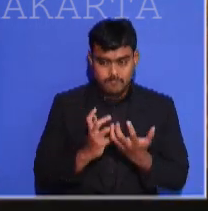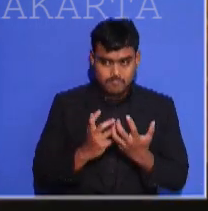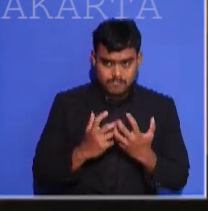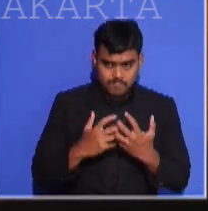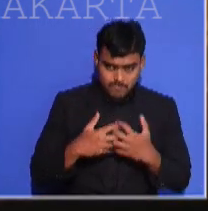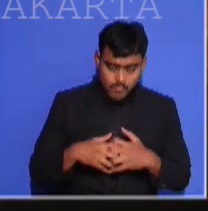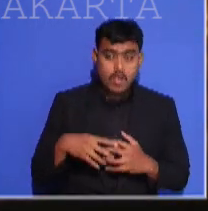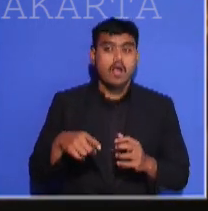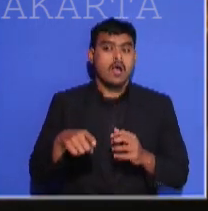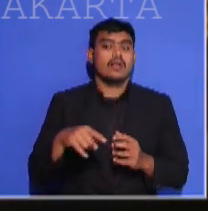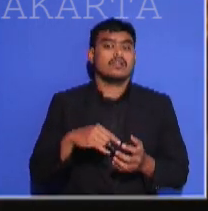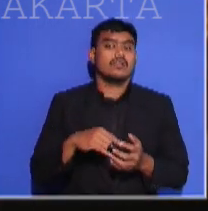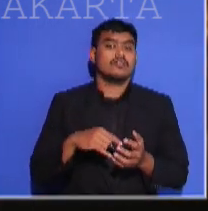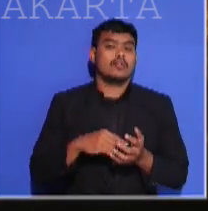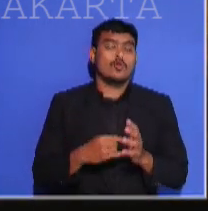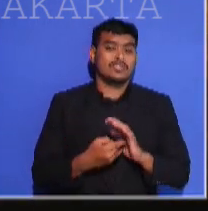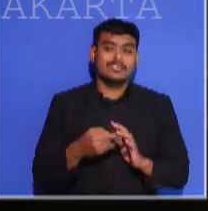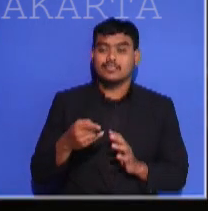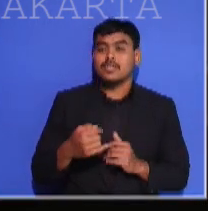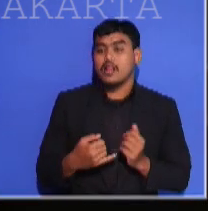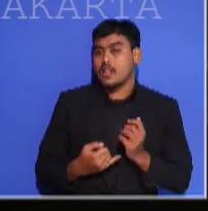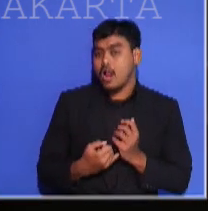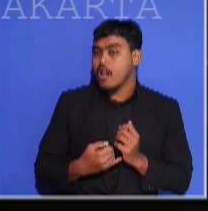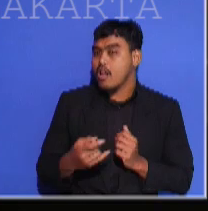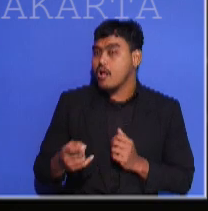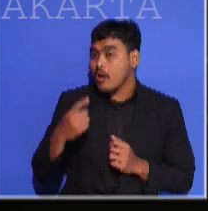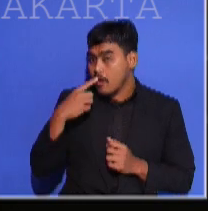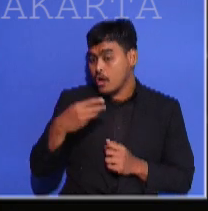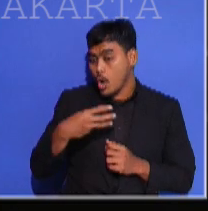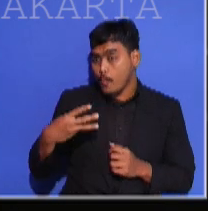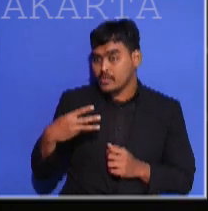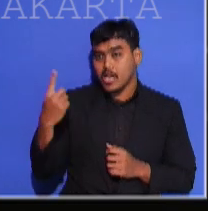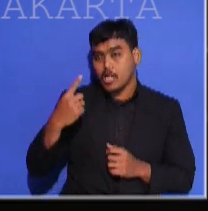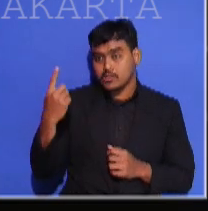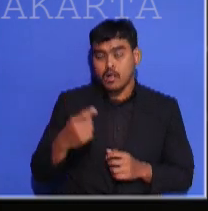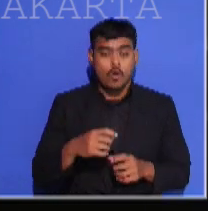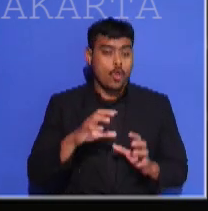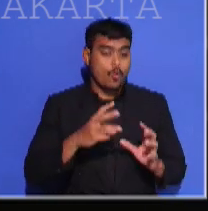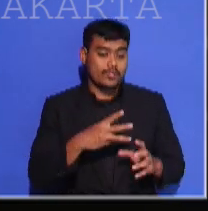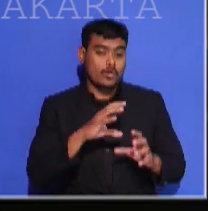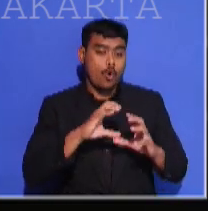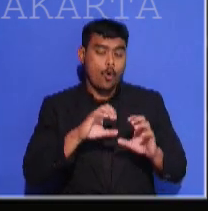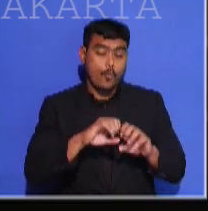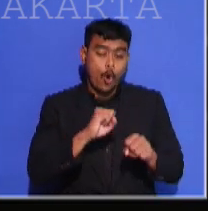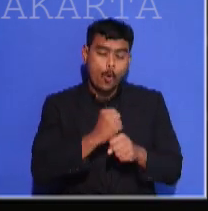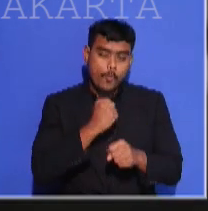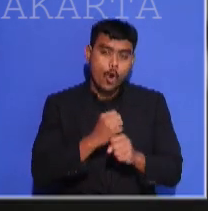digital, integrasi ekonomi domestik dan global, serta perkotaan dan perdesaan sebagai pusat pertumbuhan